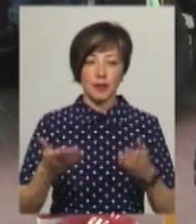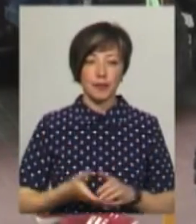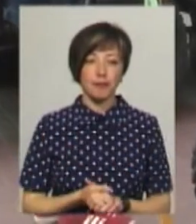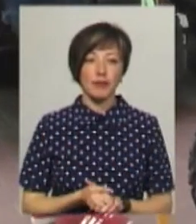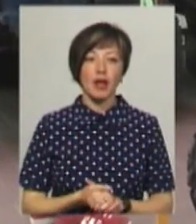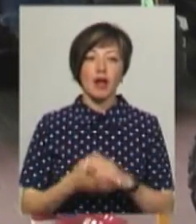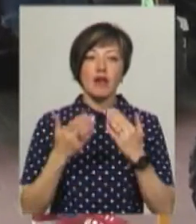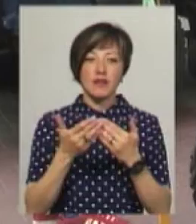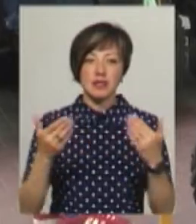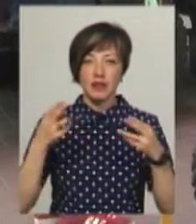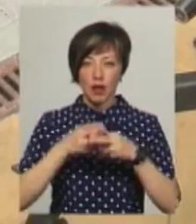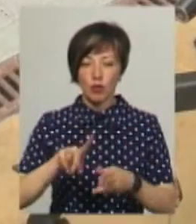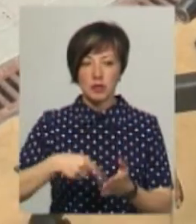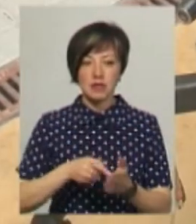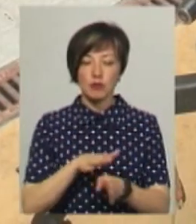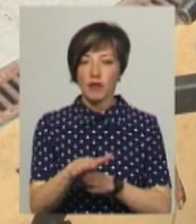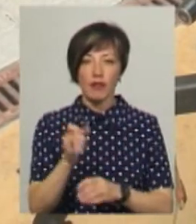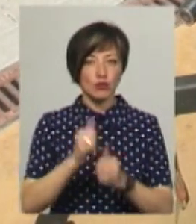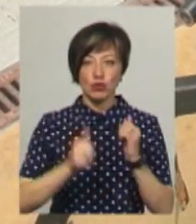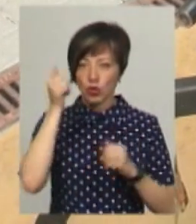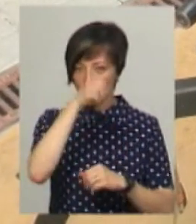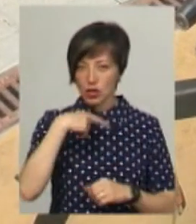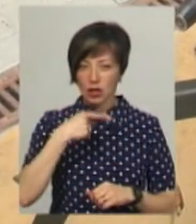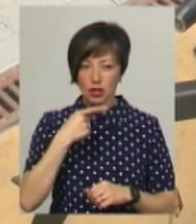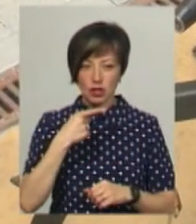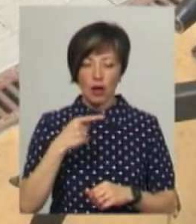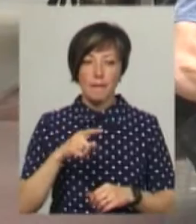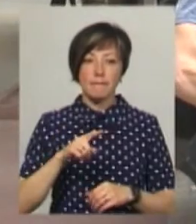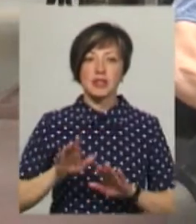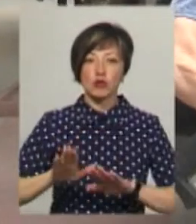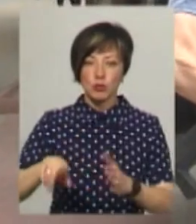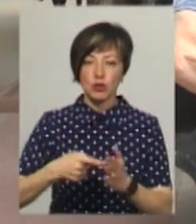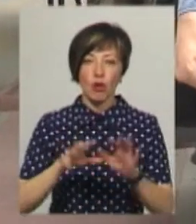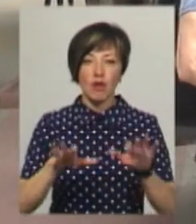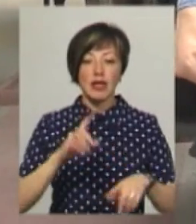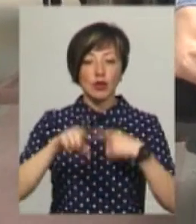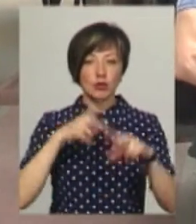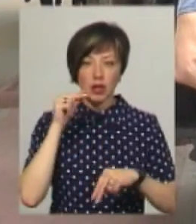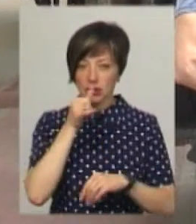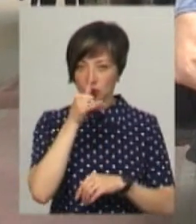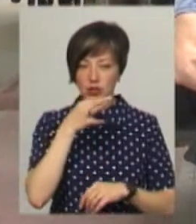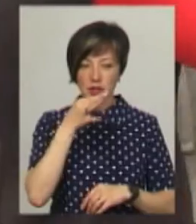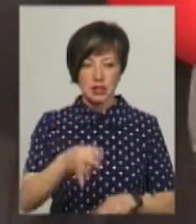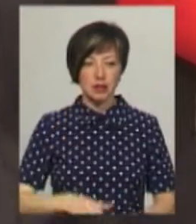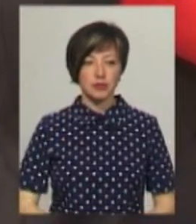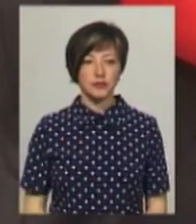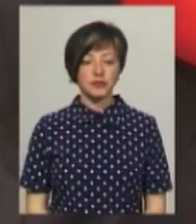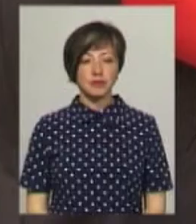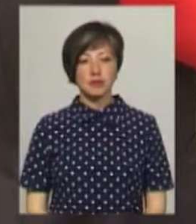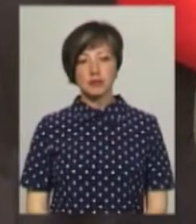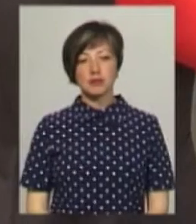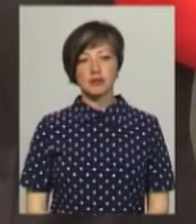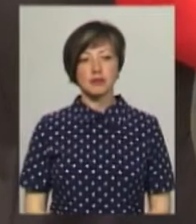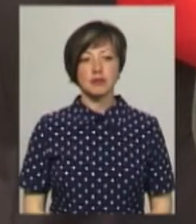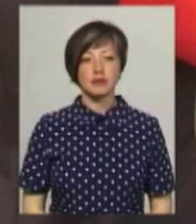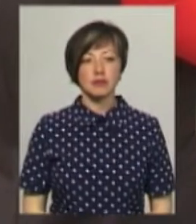Виставка бойової техніки у місті відбувається не щорічно, каже Галина Мельник. Тому назвати дату наступної поки не може. Анастасія Олексюк, Іван Мовчан,